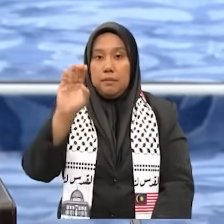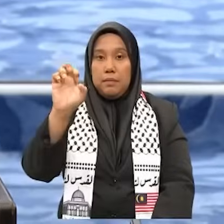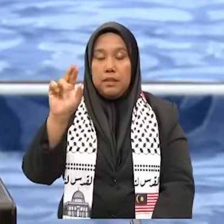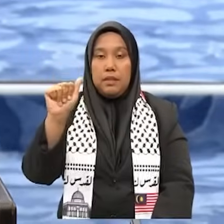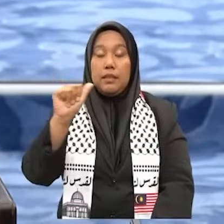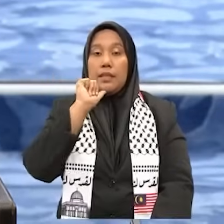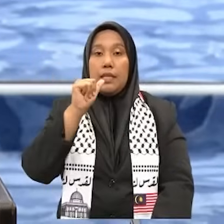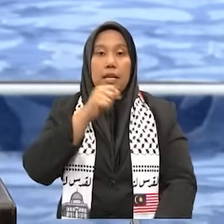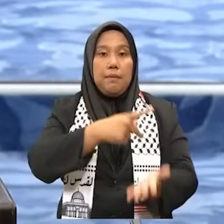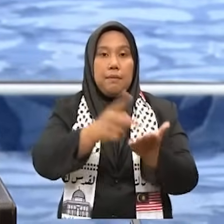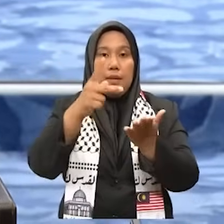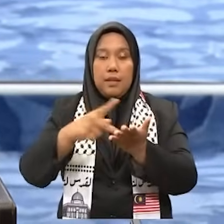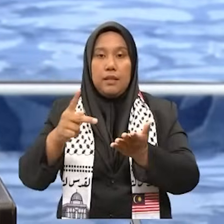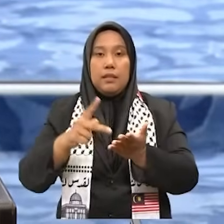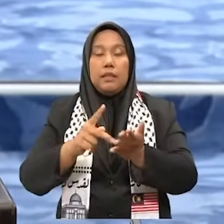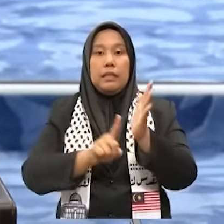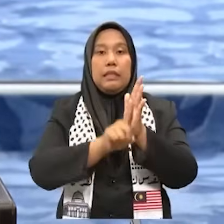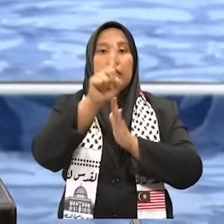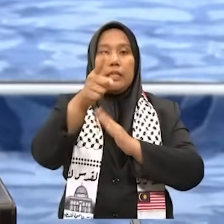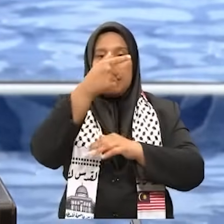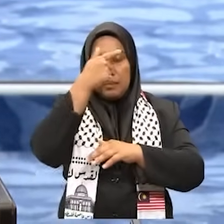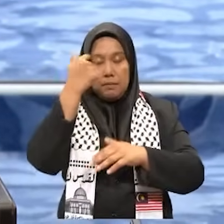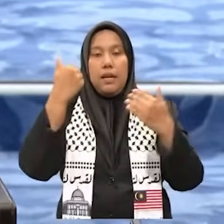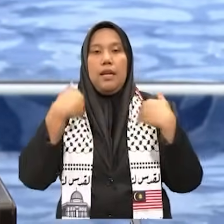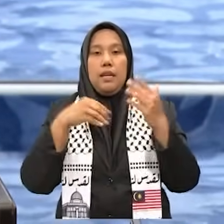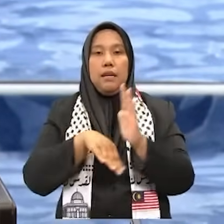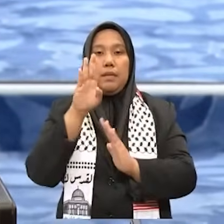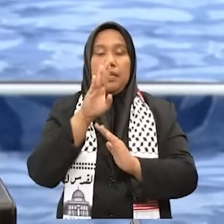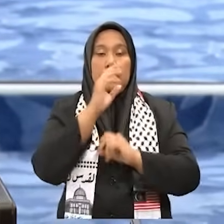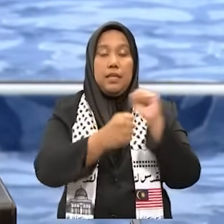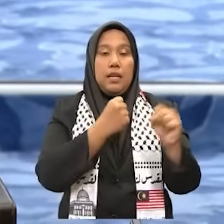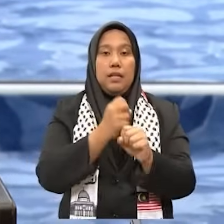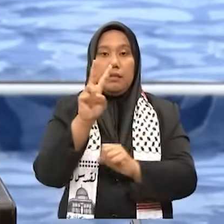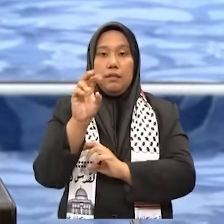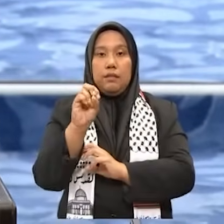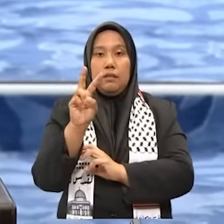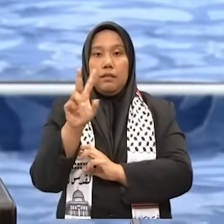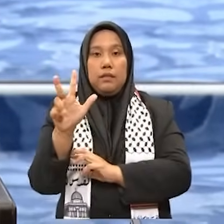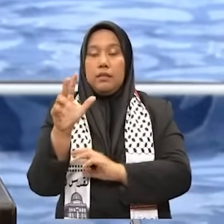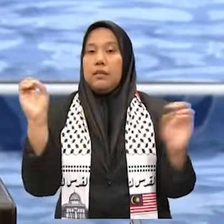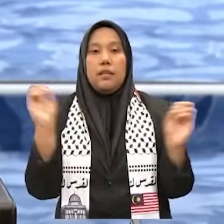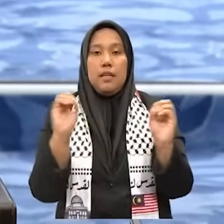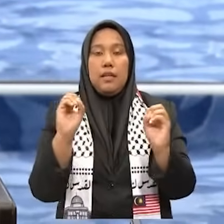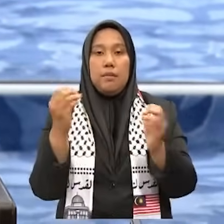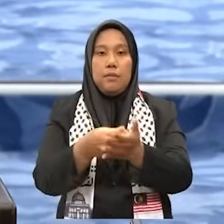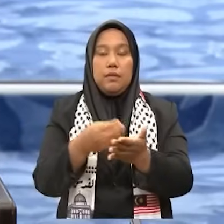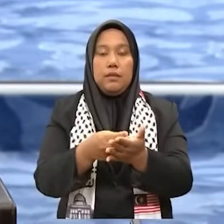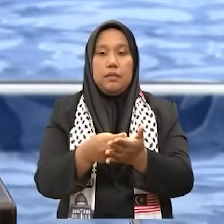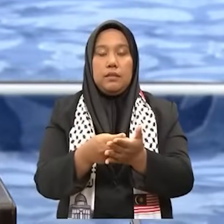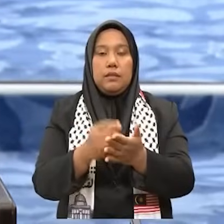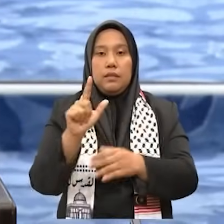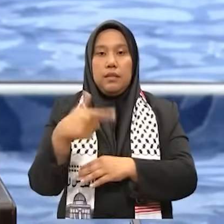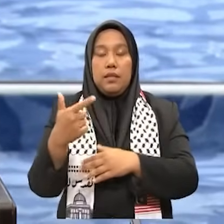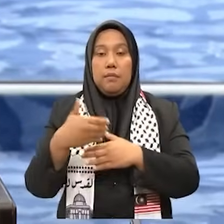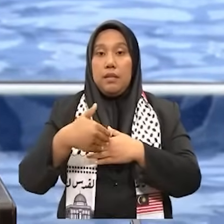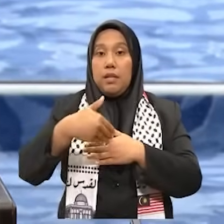kerana ada lebihan. Sebab itu tahun 2023 saya tidak ada apa-apa peruntukan selain meneruskan